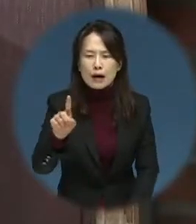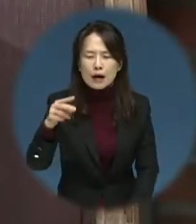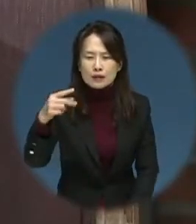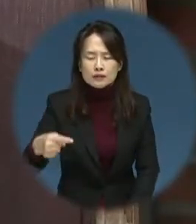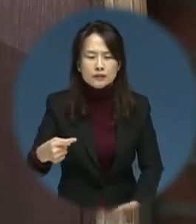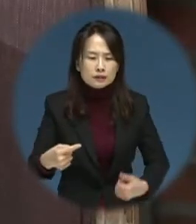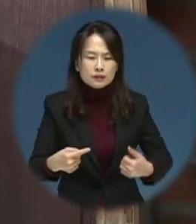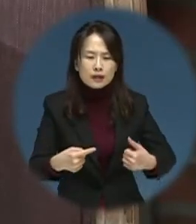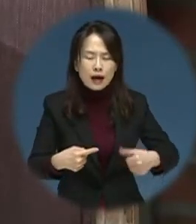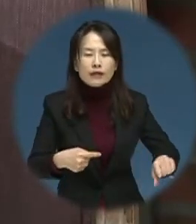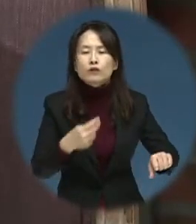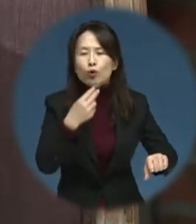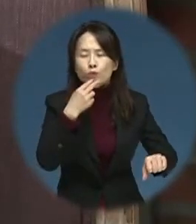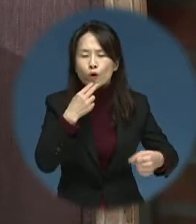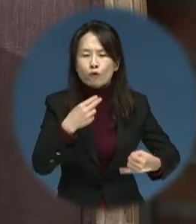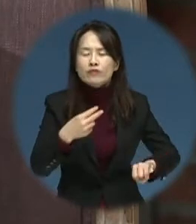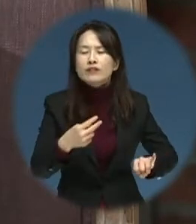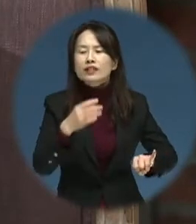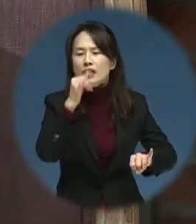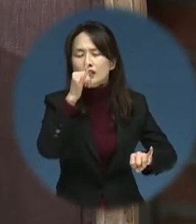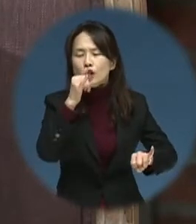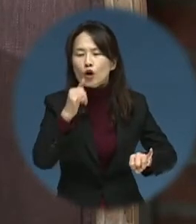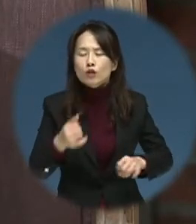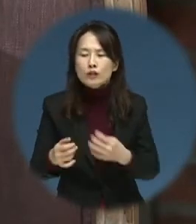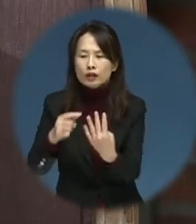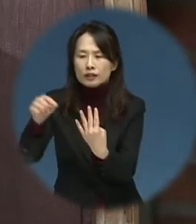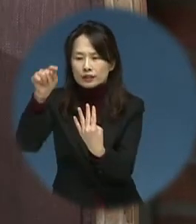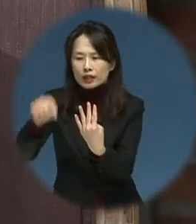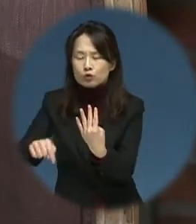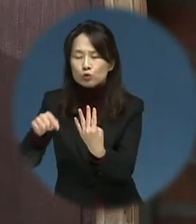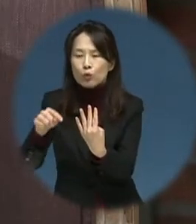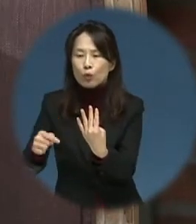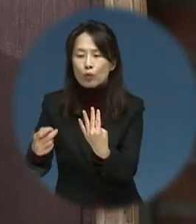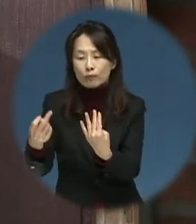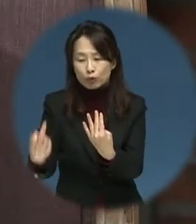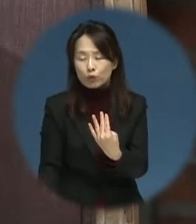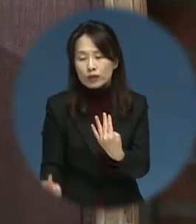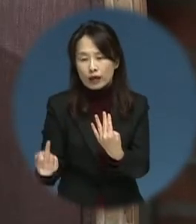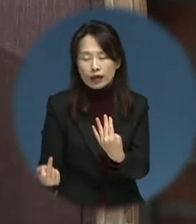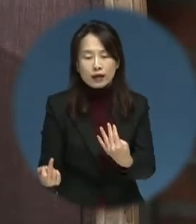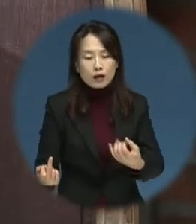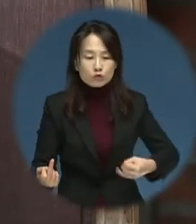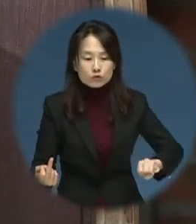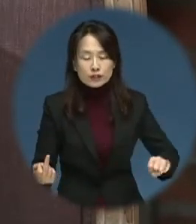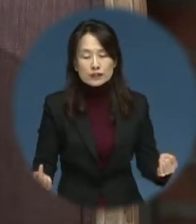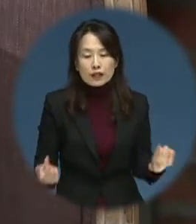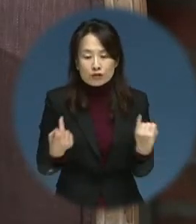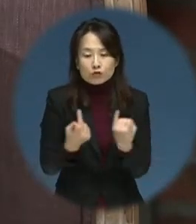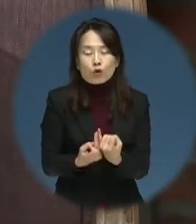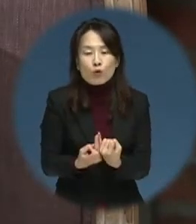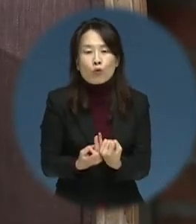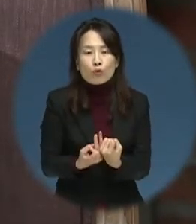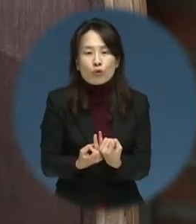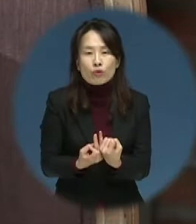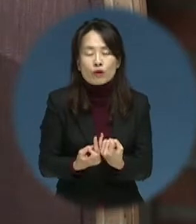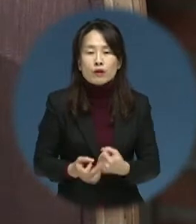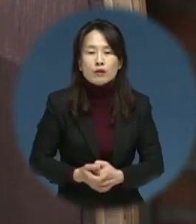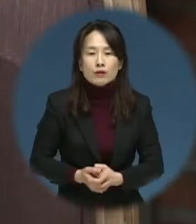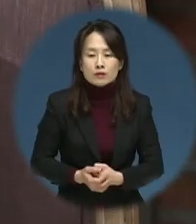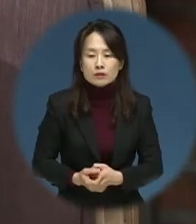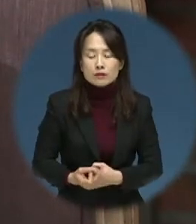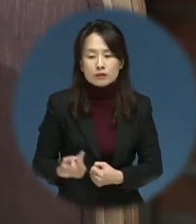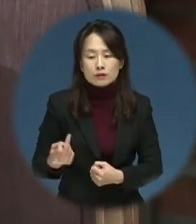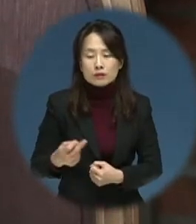이어지지 않으니까 유일한 부계 혈통이 자기 사촌 남동생 알리였는데 결혼시킵니다. 그 사람이 당연히 이제 후계자가 될